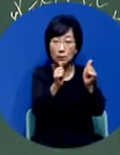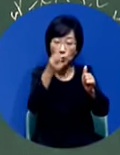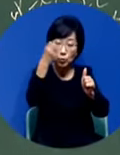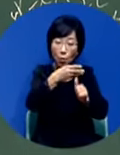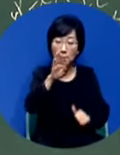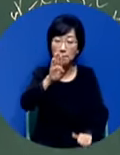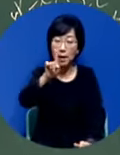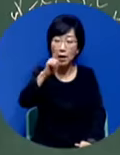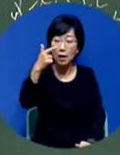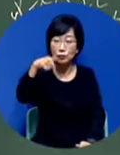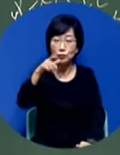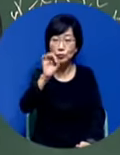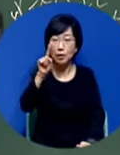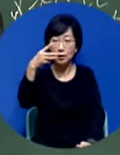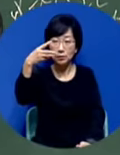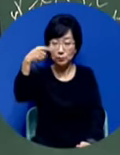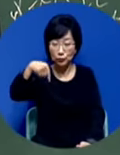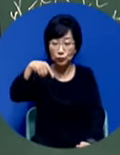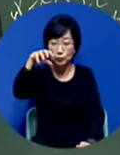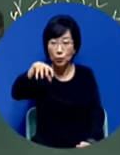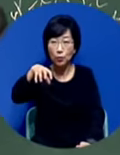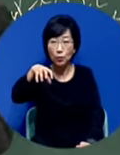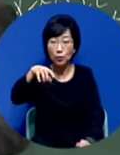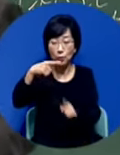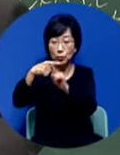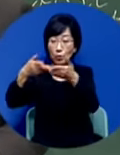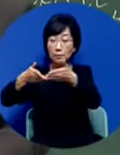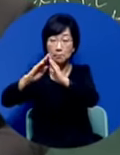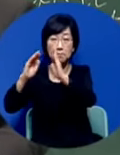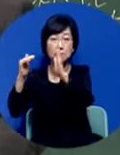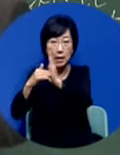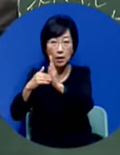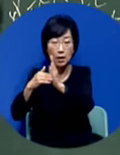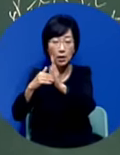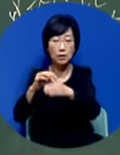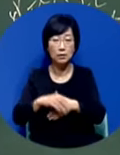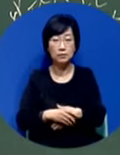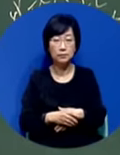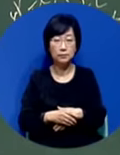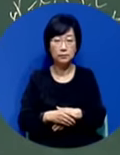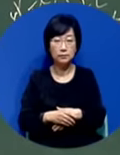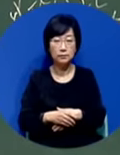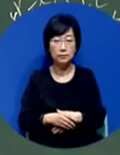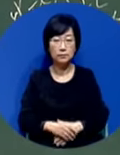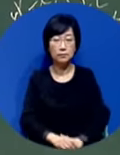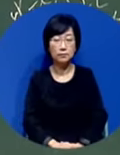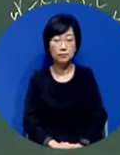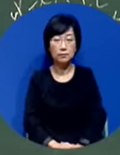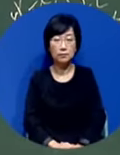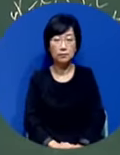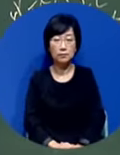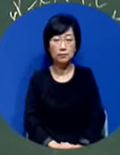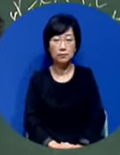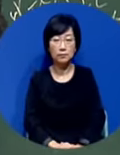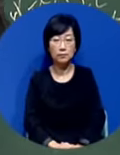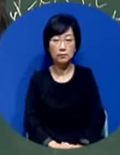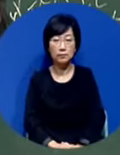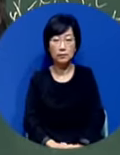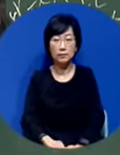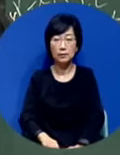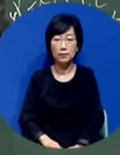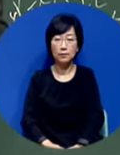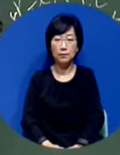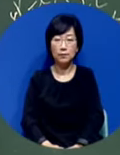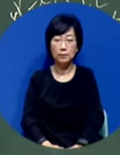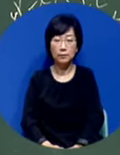他也在 瓦努阿图建立了教会. 하필이면 偏偏是这样. 그런데 바누아투 선교 대상 그 사람들이 우리 일신교회